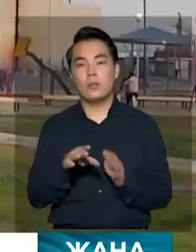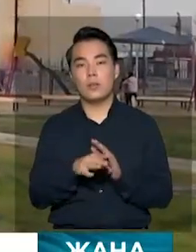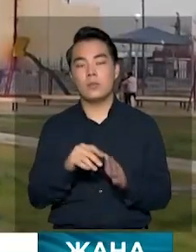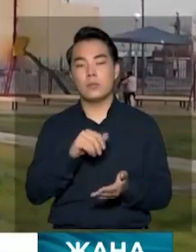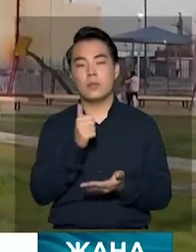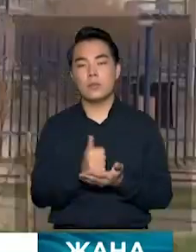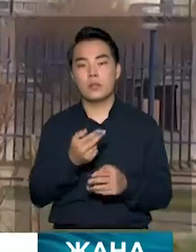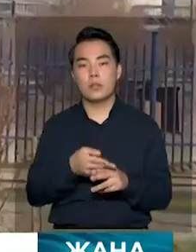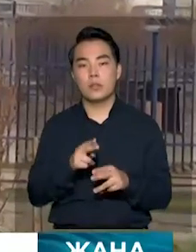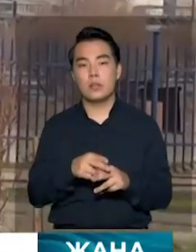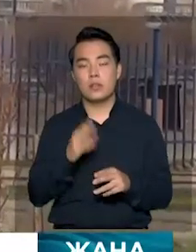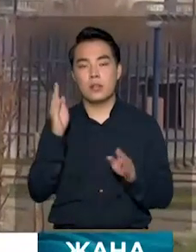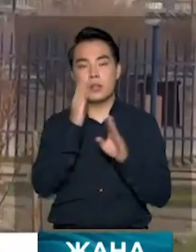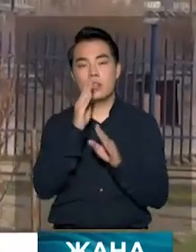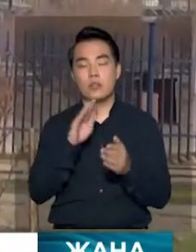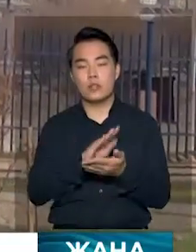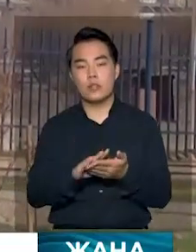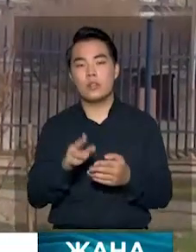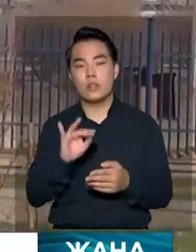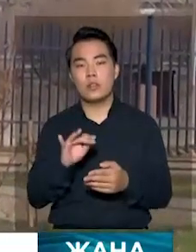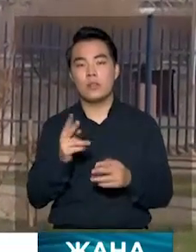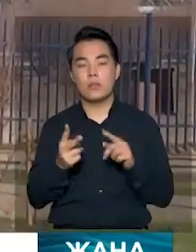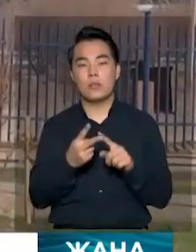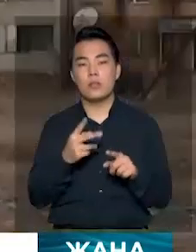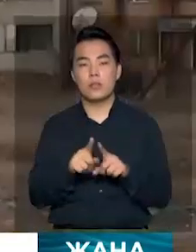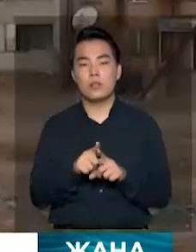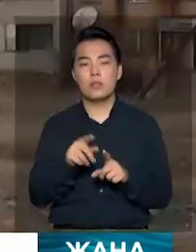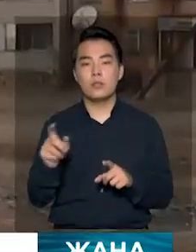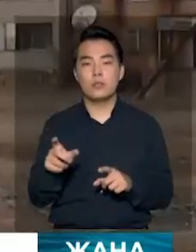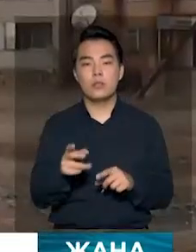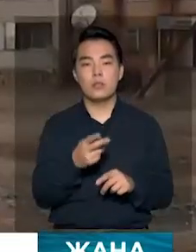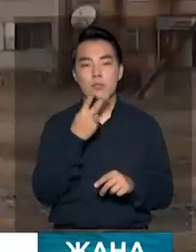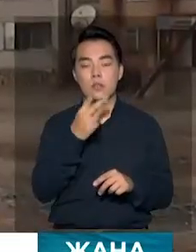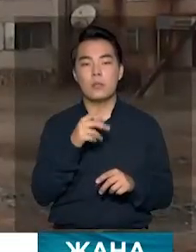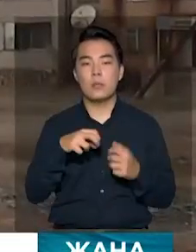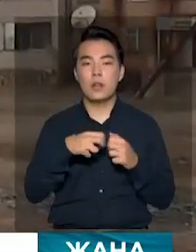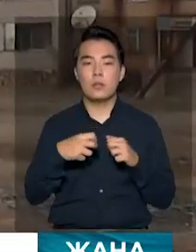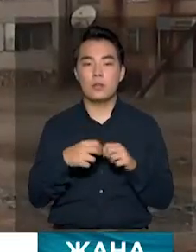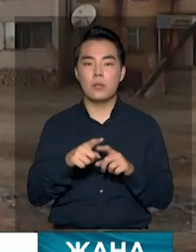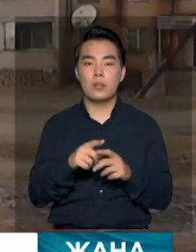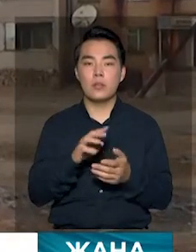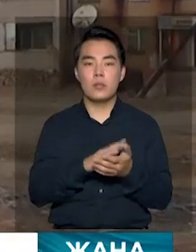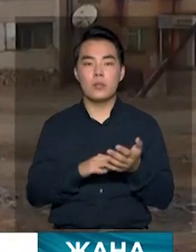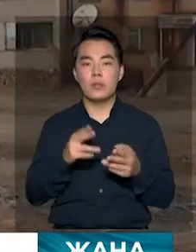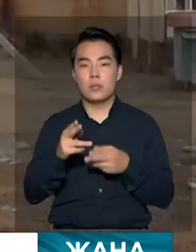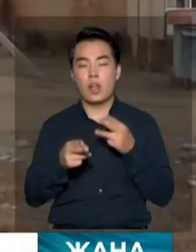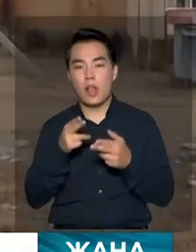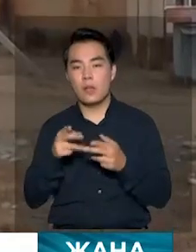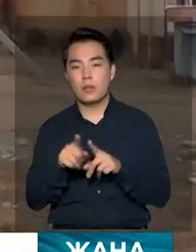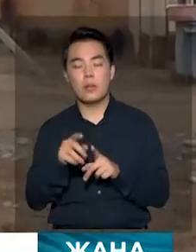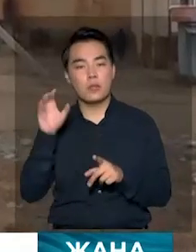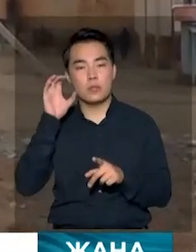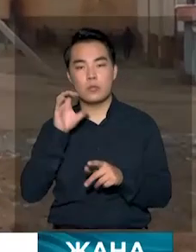елді мекеннің тазалығына жауап береді, екінші сол жердің тұрғындарының мәселелері мен арыз шағымдары тыңдап